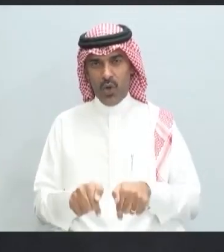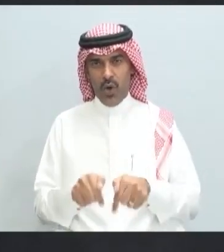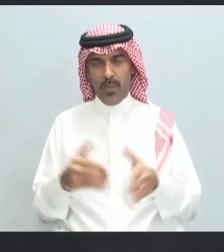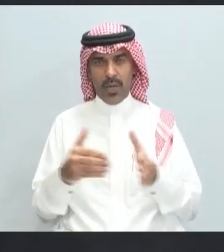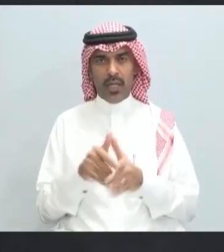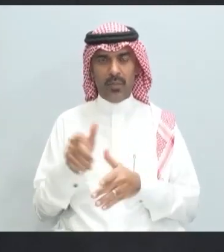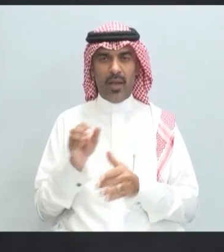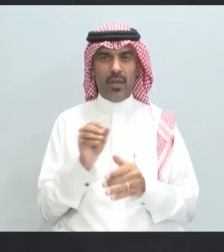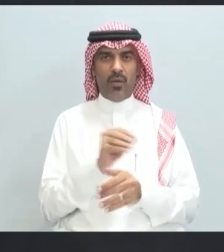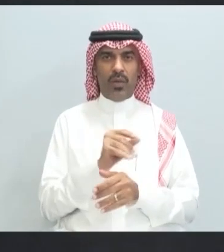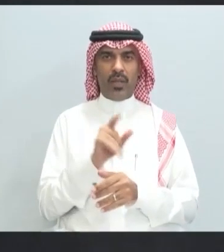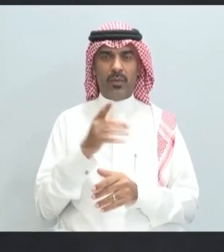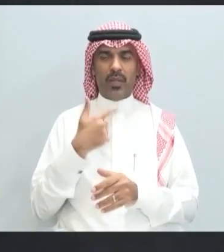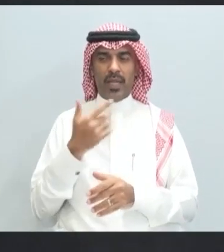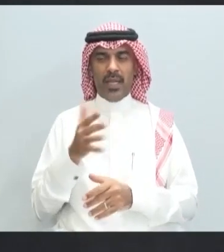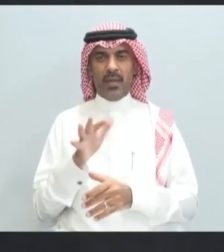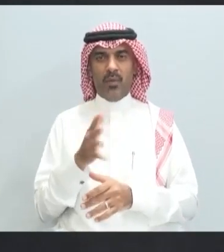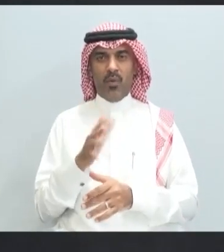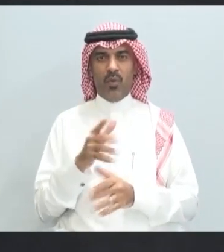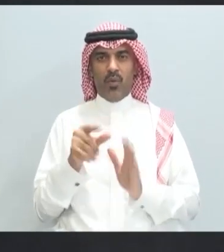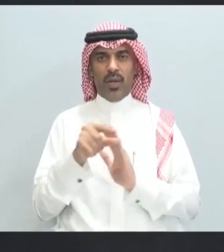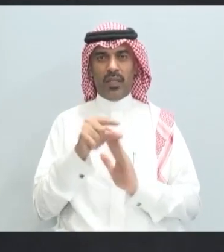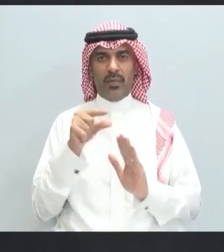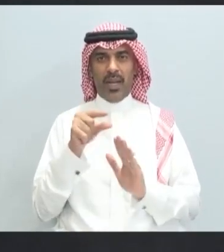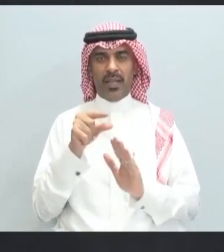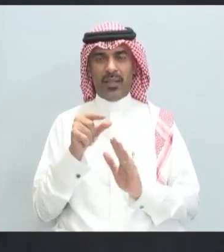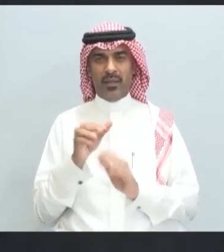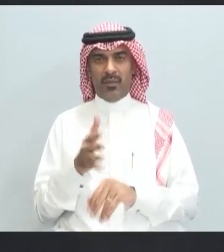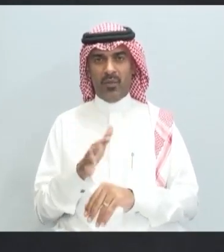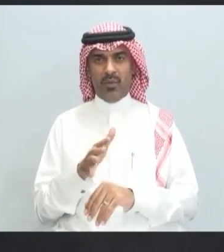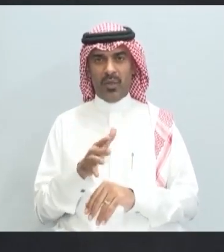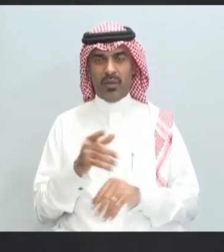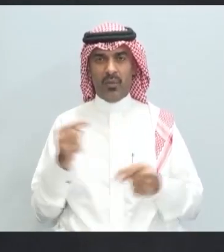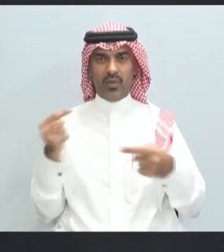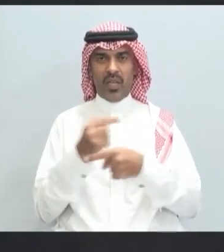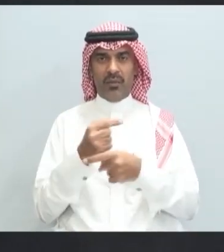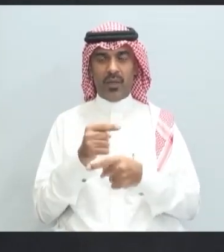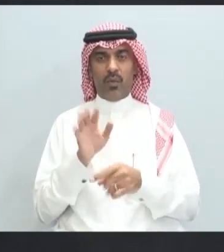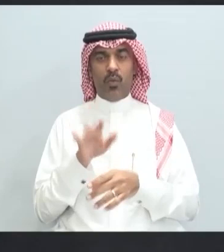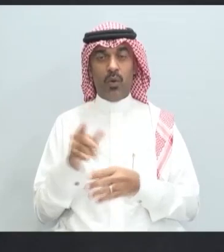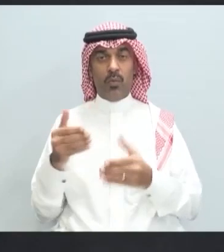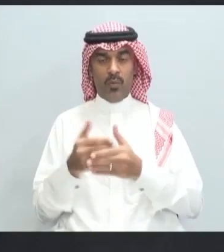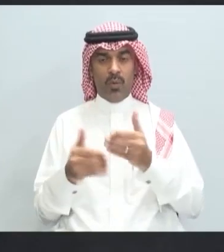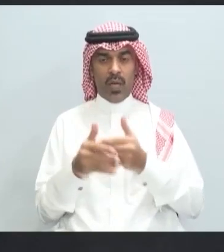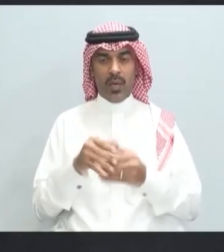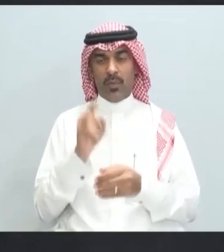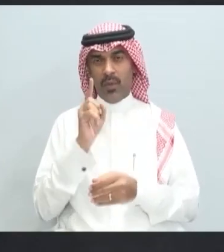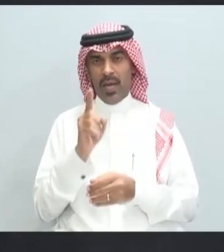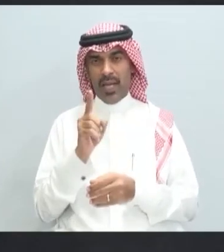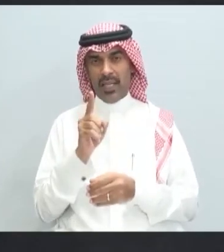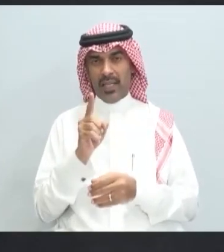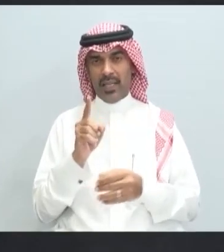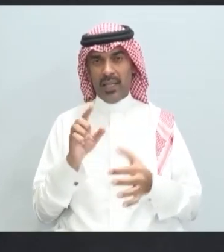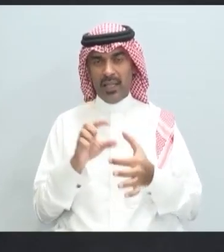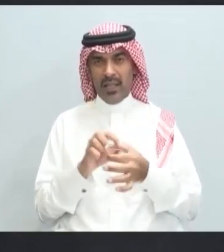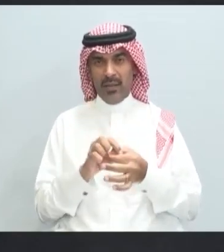الوحده بموضوع احتمالات الحوادث المتنافيه وهي من الحوادث مركبه ايضا ولكن الربط يختلف ما